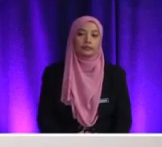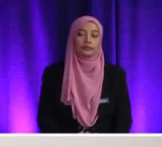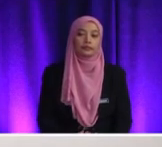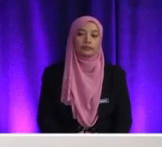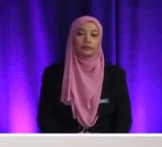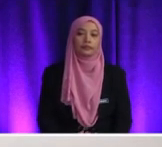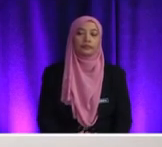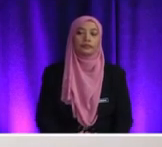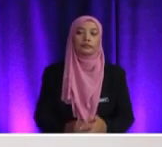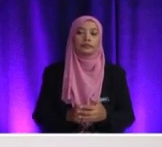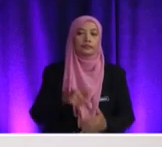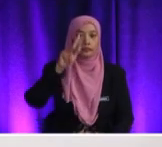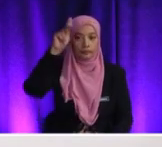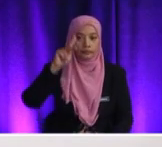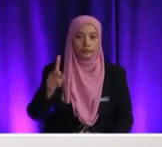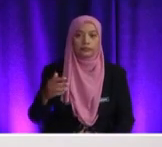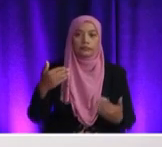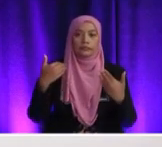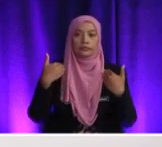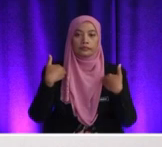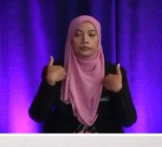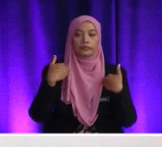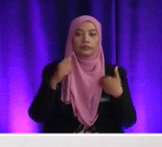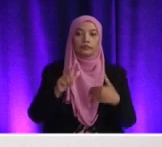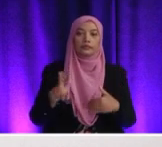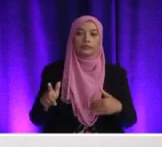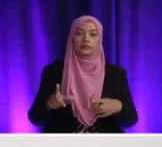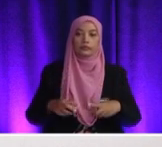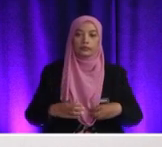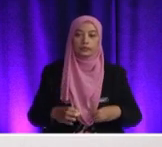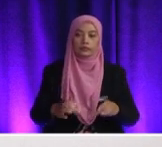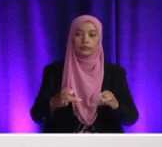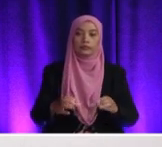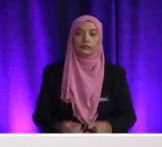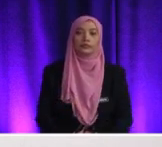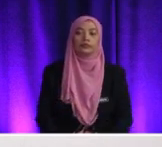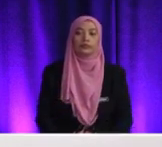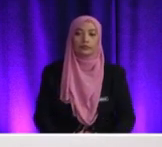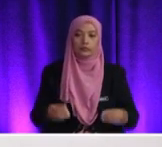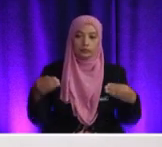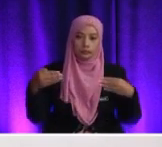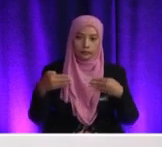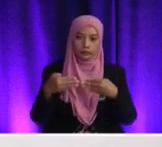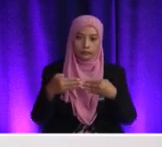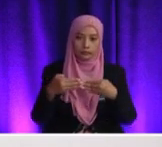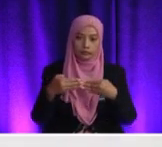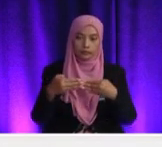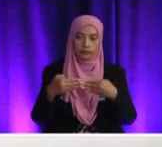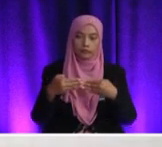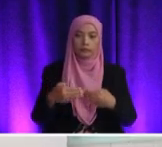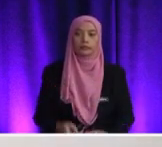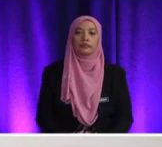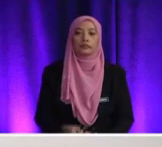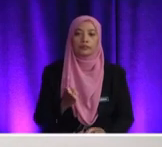kimpal Ayolah satu proses pencatuman sesuatu bahan dengan bahaya lain dengan menggunakan suatu bahan khas contohnya logam atau